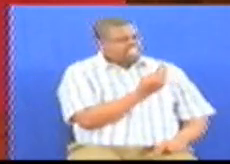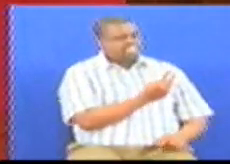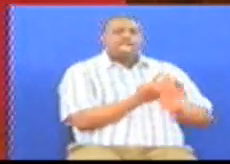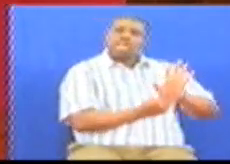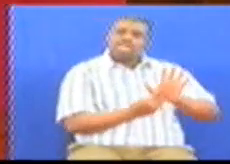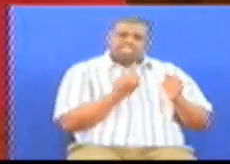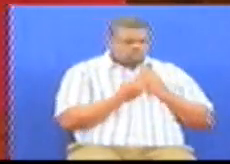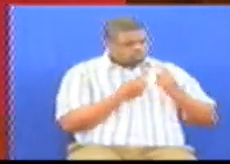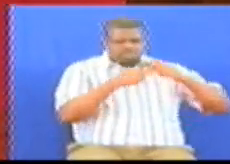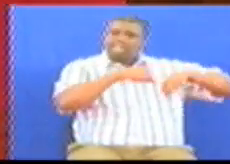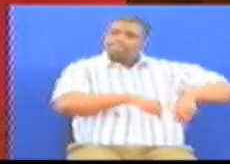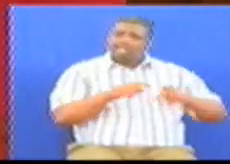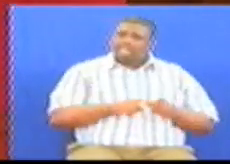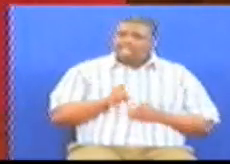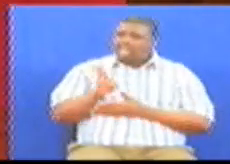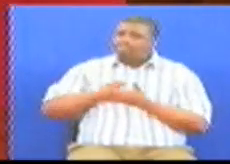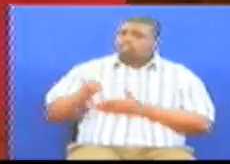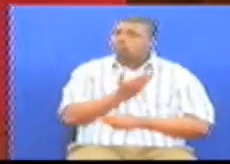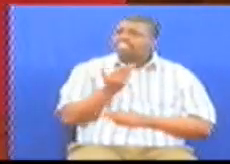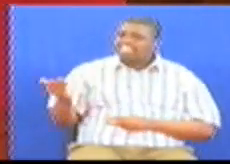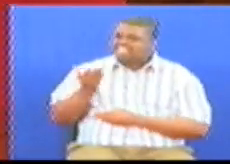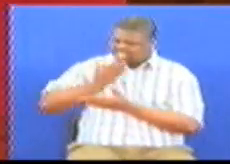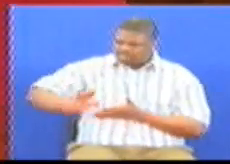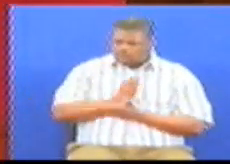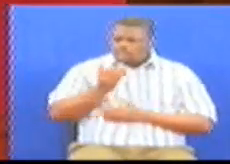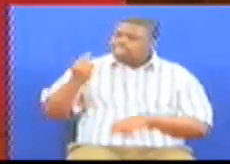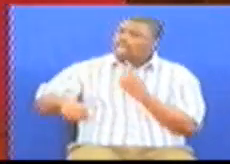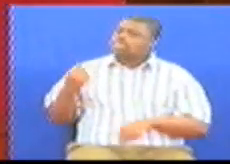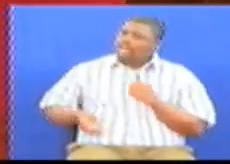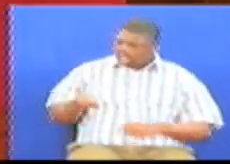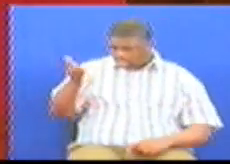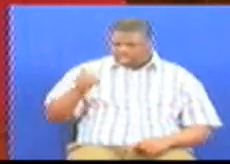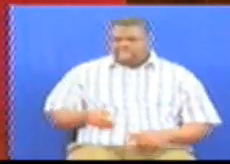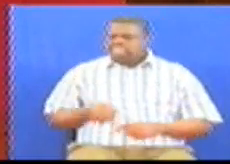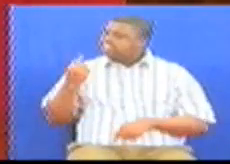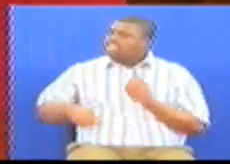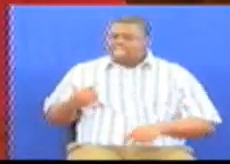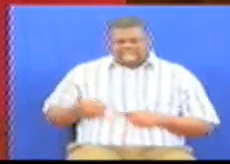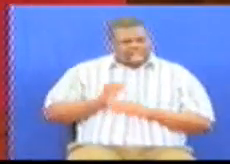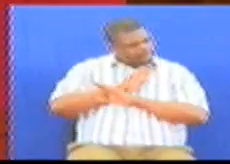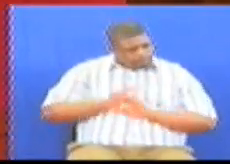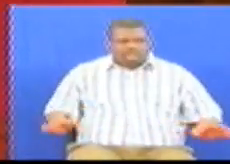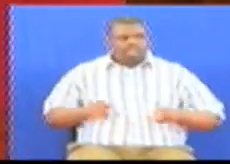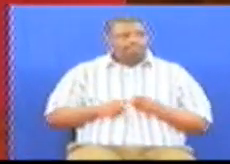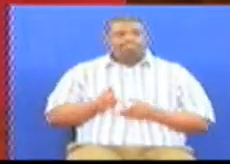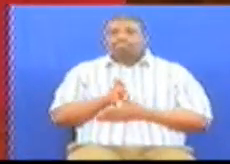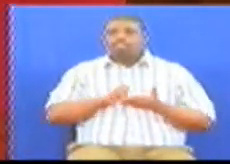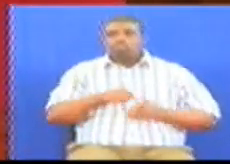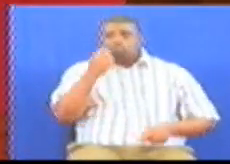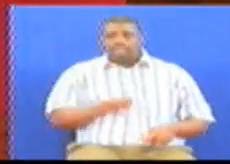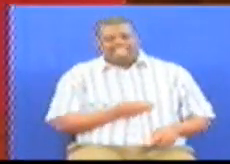hapa mheshimiwa. Halmashauri zingine mheshimiwa zimegawiwa kisiasa. Kisiasa kabisa. Tuwezi kugawa kila halmashauri